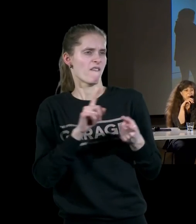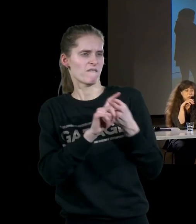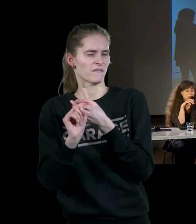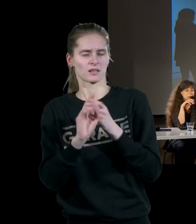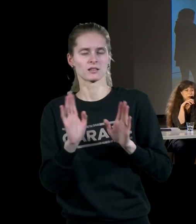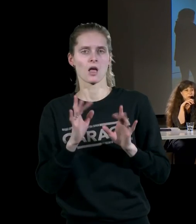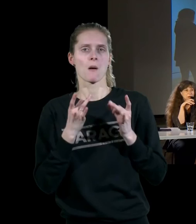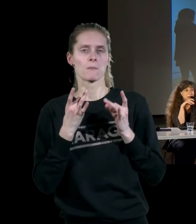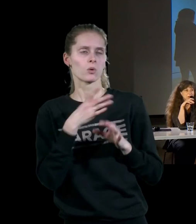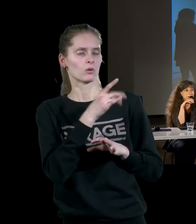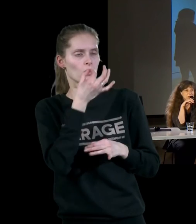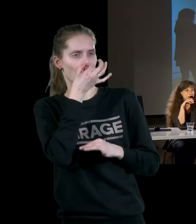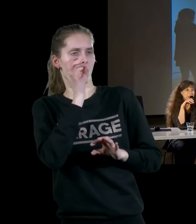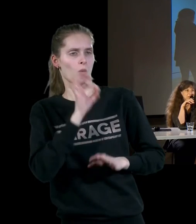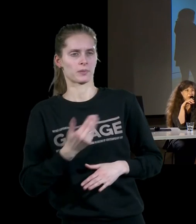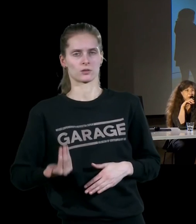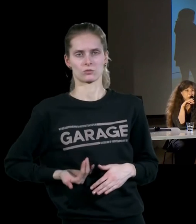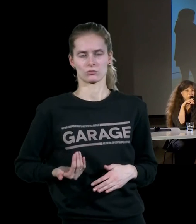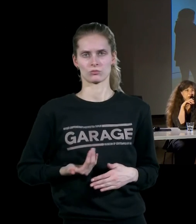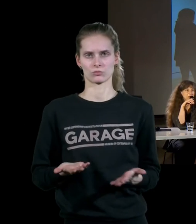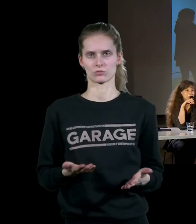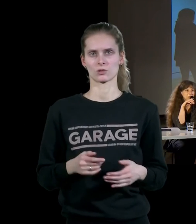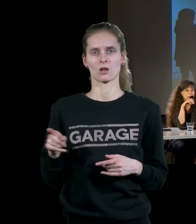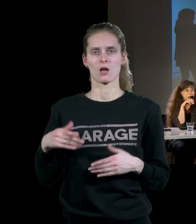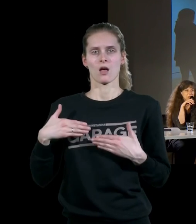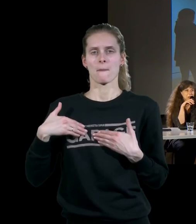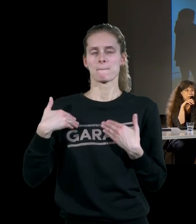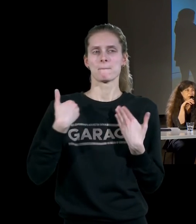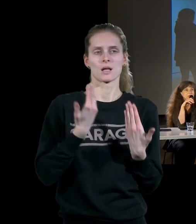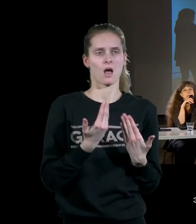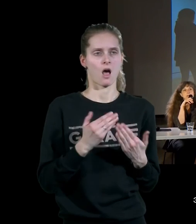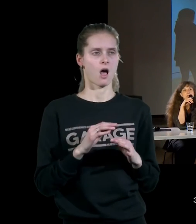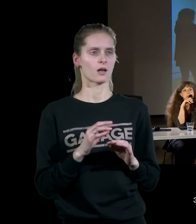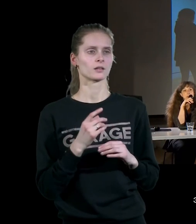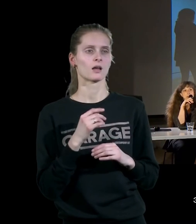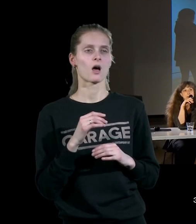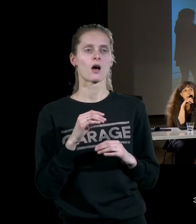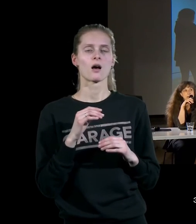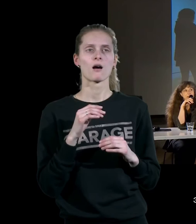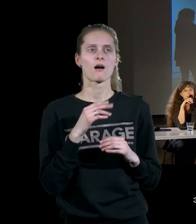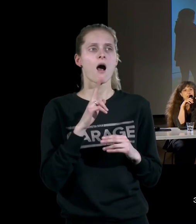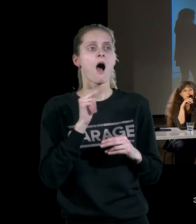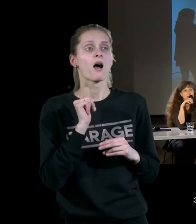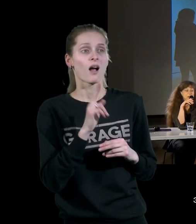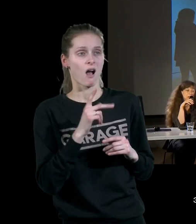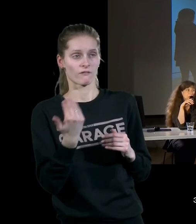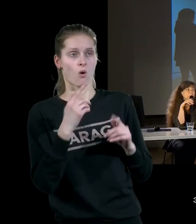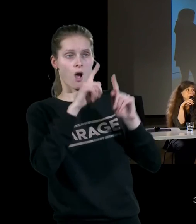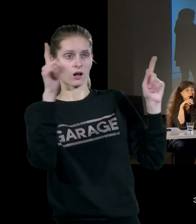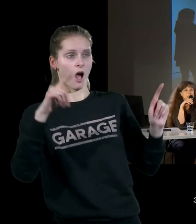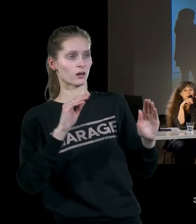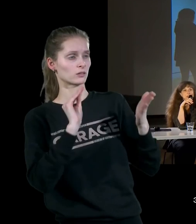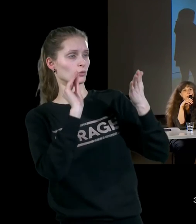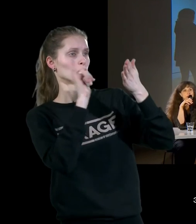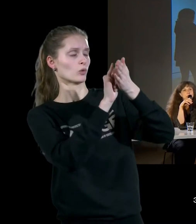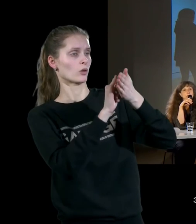поэтому то, что он предлагает как идеальный способ, как должны быть представлены его картины, как зритель должен с ним общаться, это некая такая